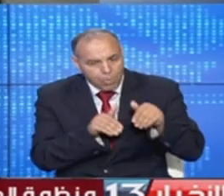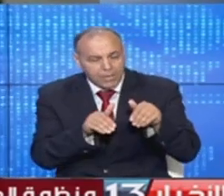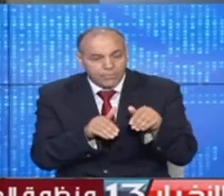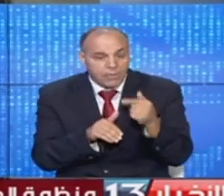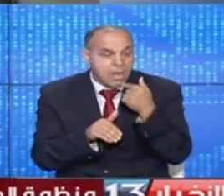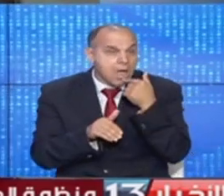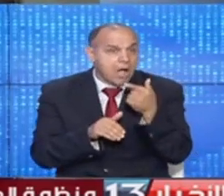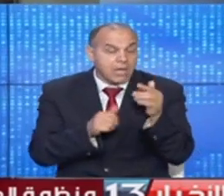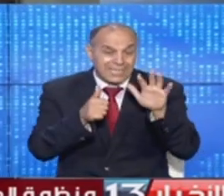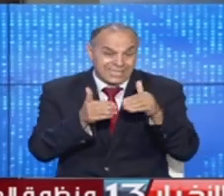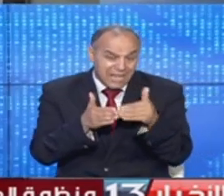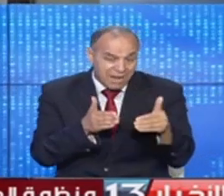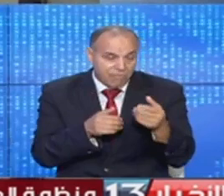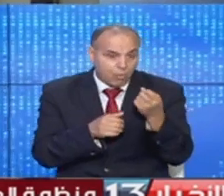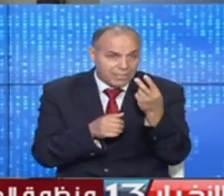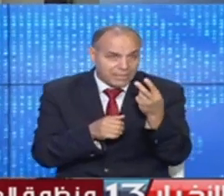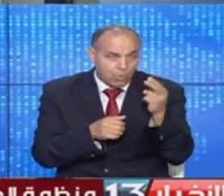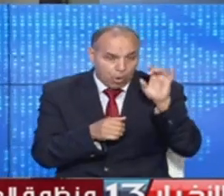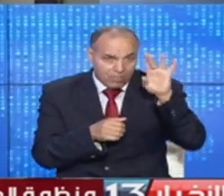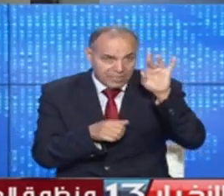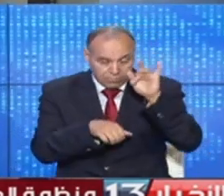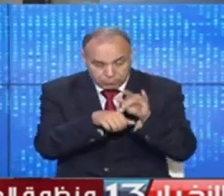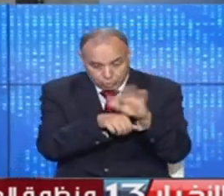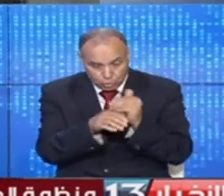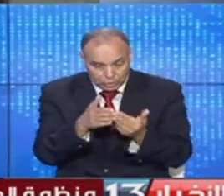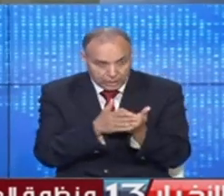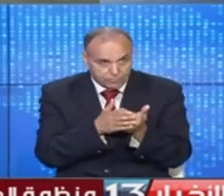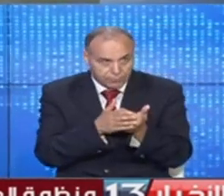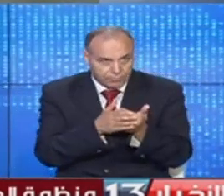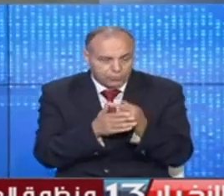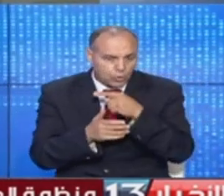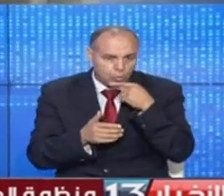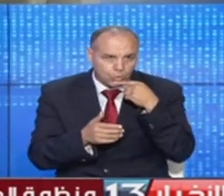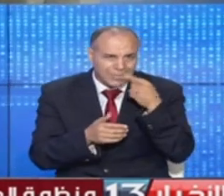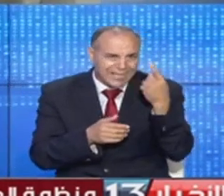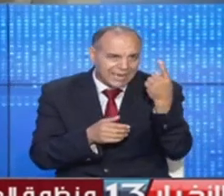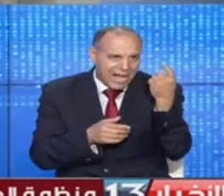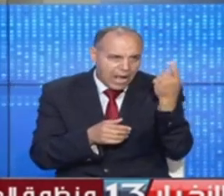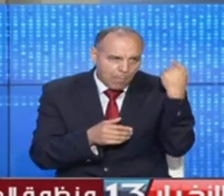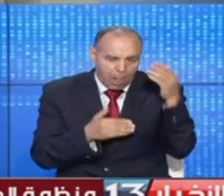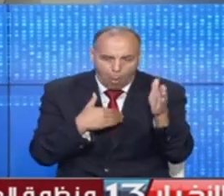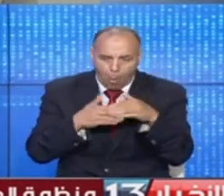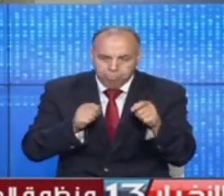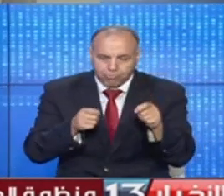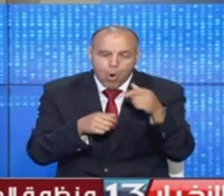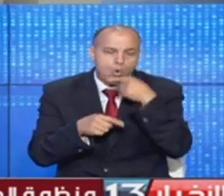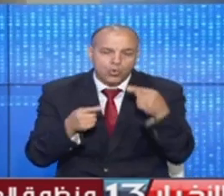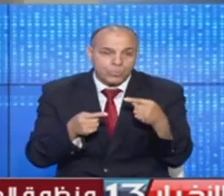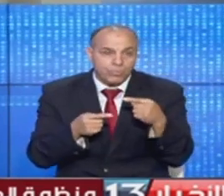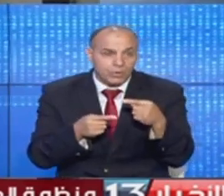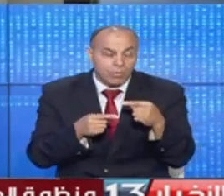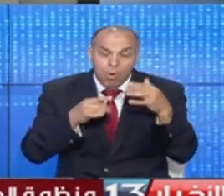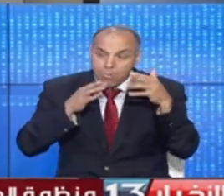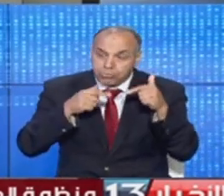سته الاف ومائتان وخمسه عشره اصابه جديده اغلقت روسيا الاربع والعشرين ساعه الماضيه وهو اكبر